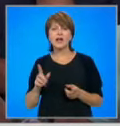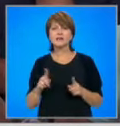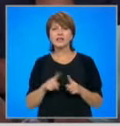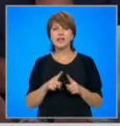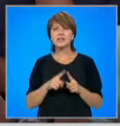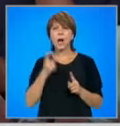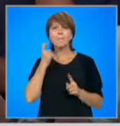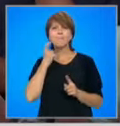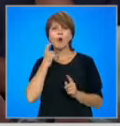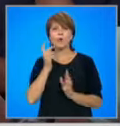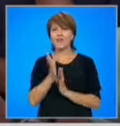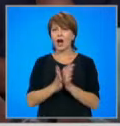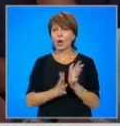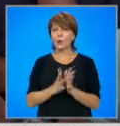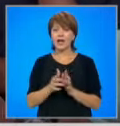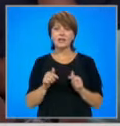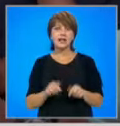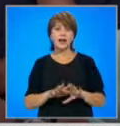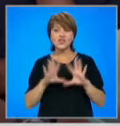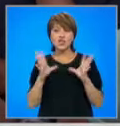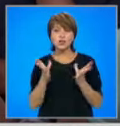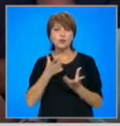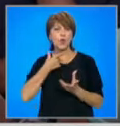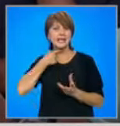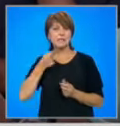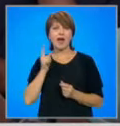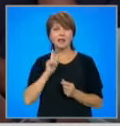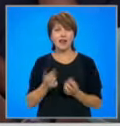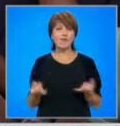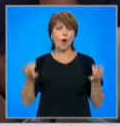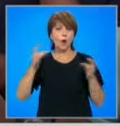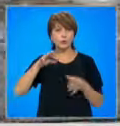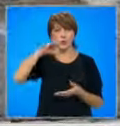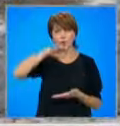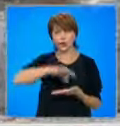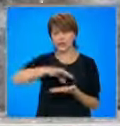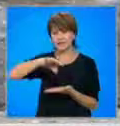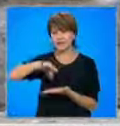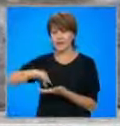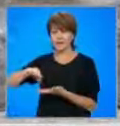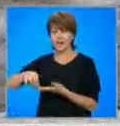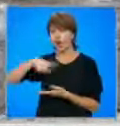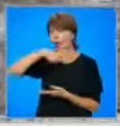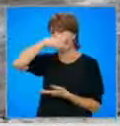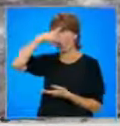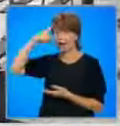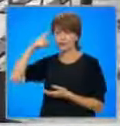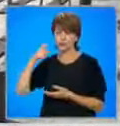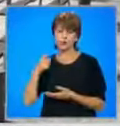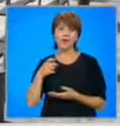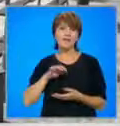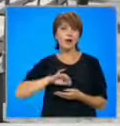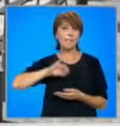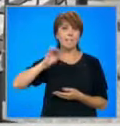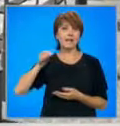гори. Тази екологична стойност сега е загубена. Трябва да залесим отново района и да го възстановим. Горещата вълна навлезе на